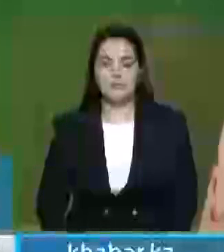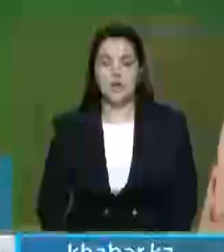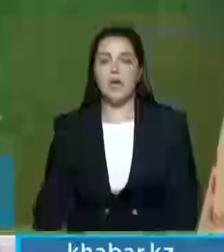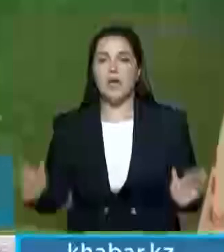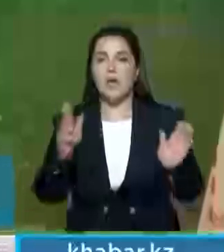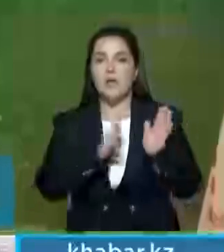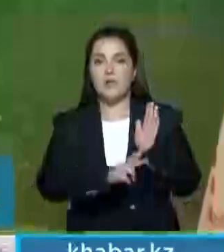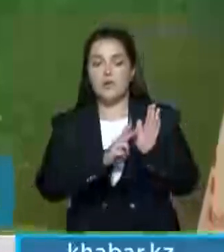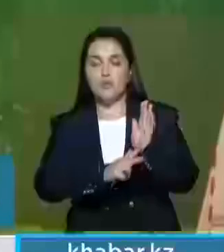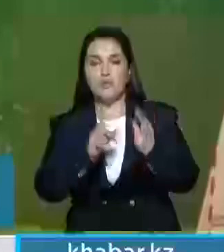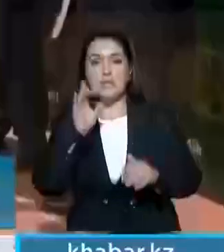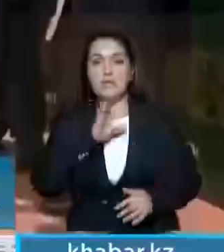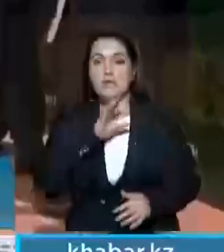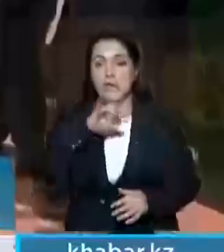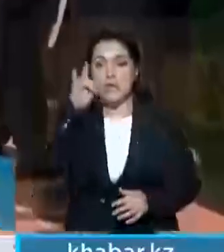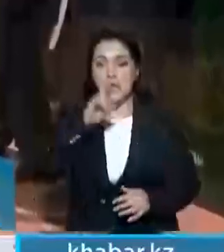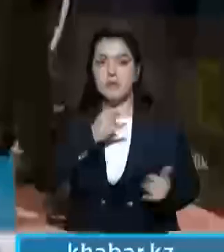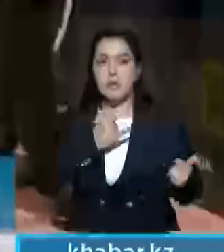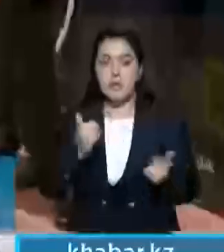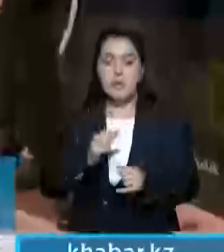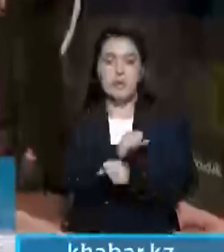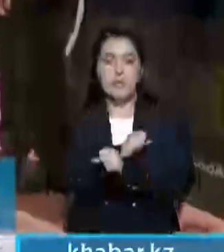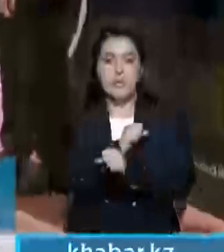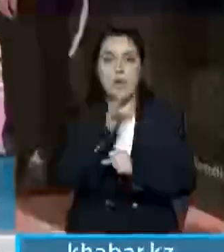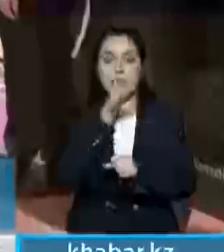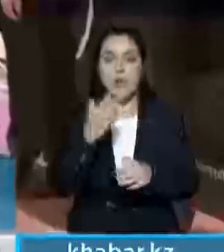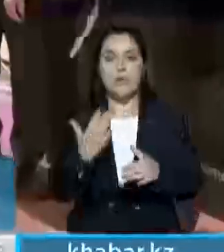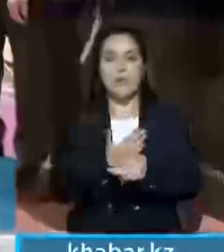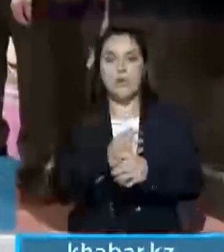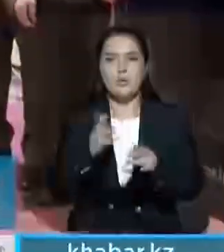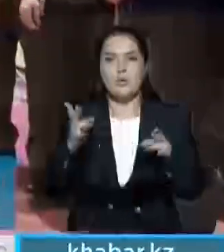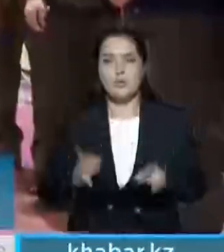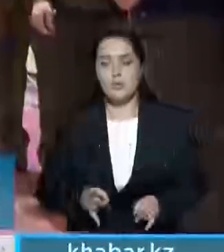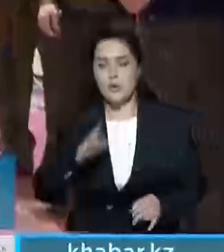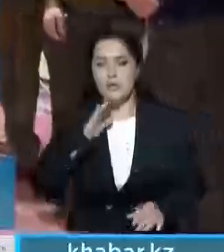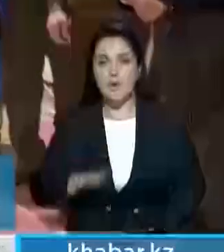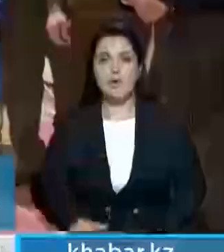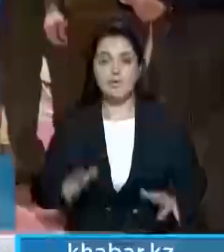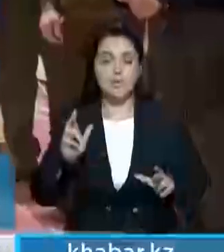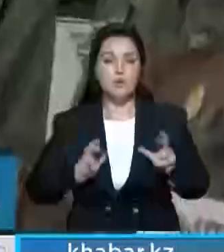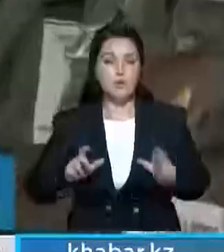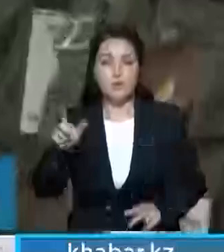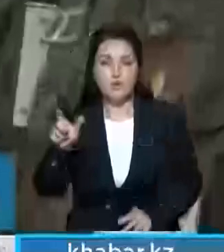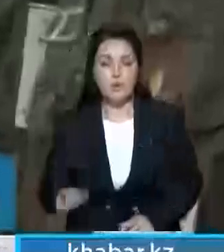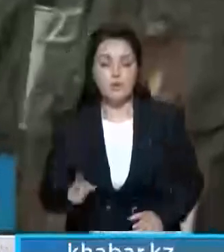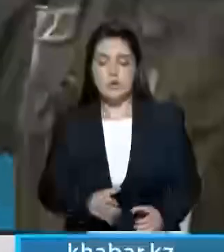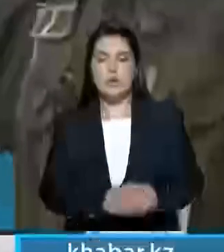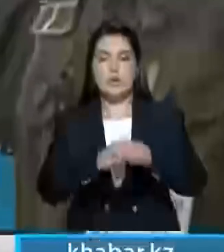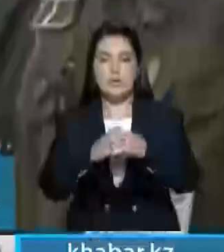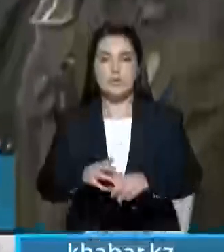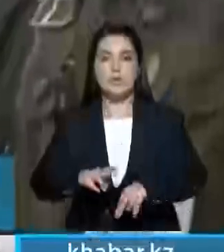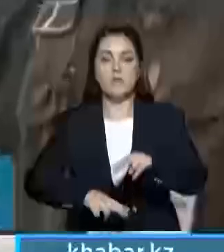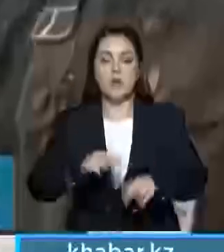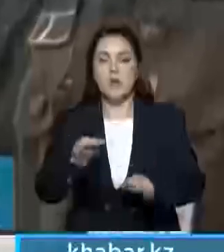Восемьдесят юных североказахстанцев посвятят свое каникулярное время помощи пострадавшим от паводка. Студенты отправляются на строительную площадку в